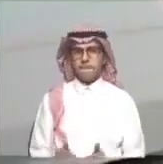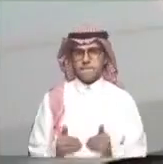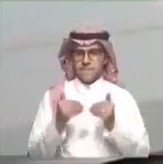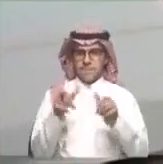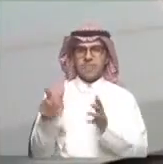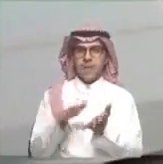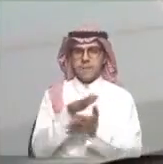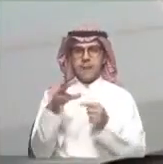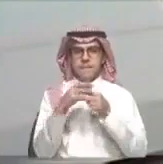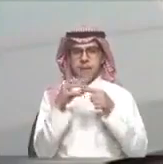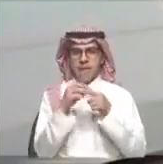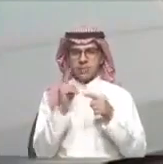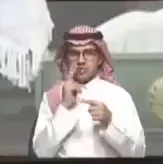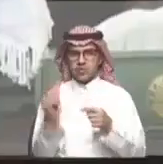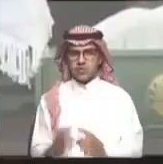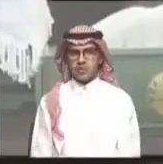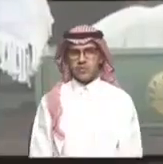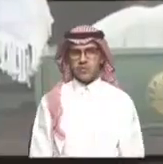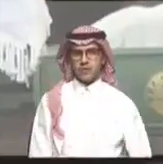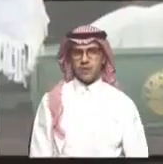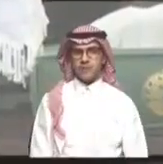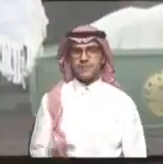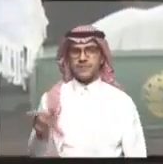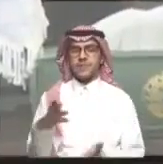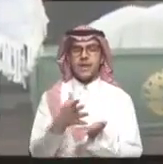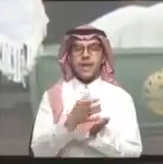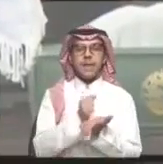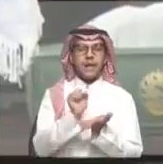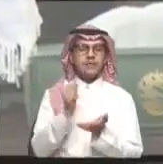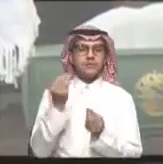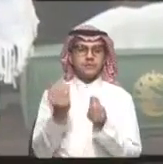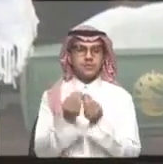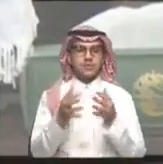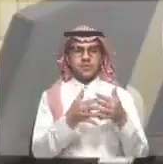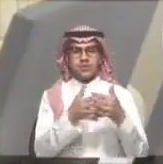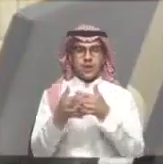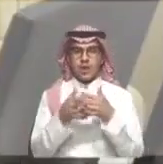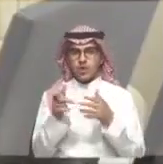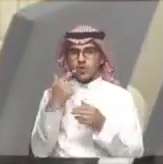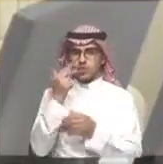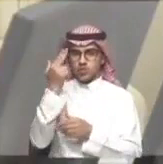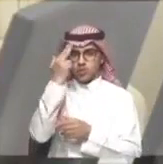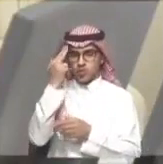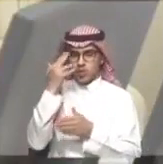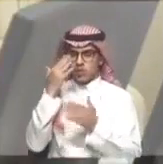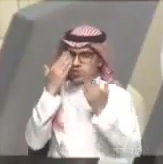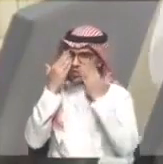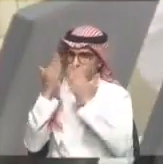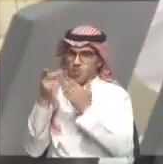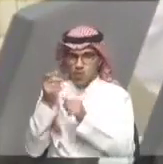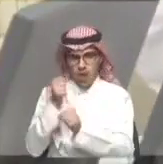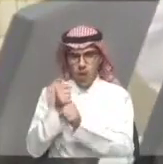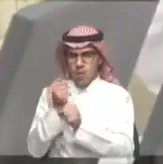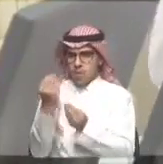نشرتنا مستمرة وفيها بعد الفاصل. أمين عام الأمم المتحدة يشيد بجهود المملكة الإنسانية